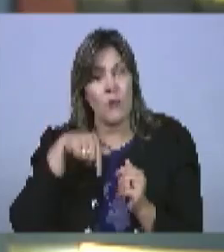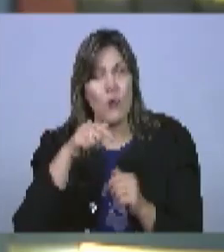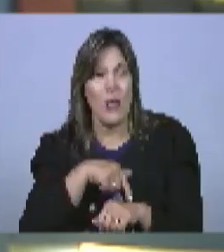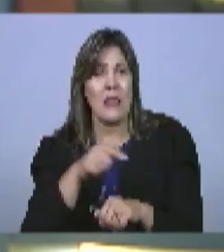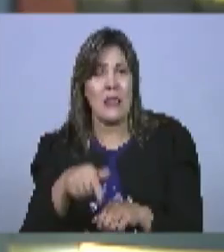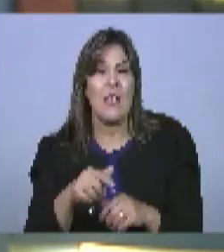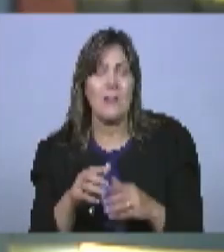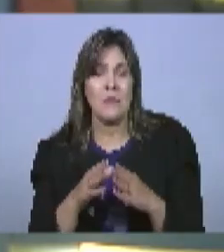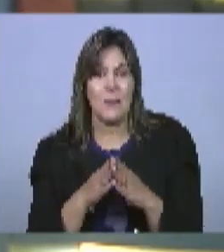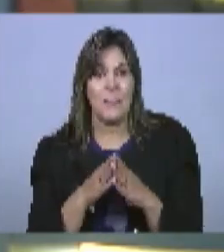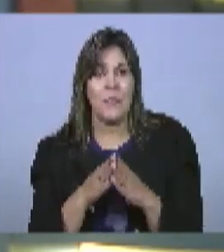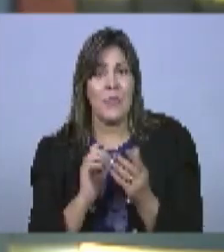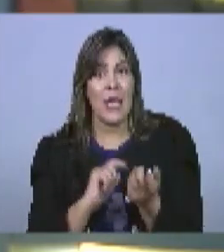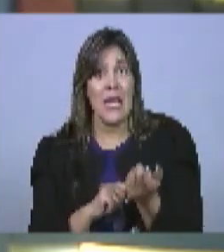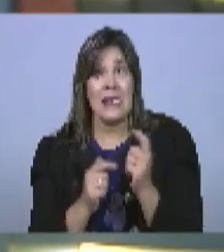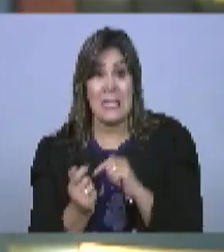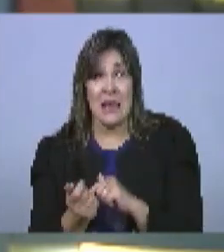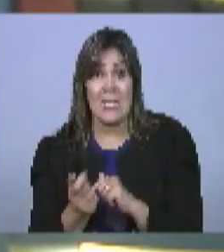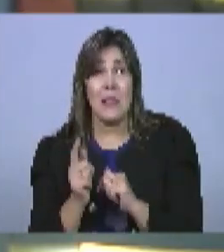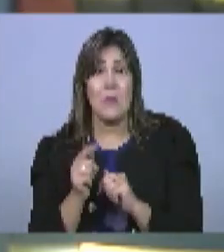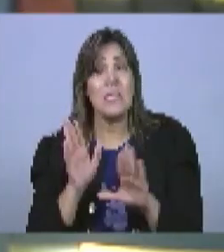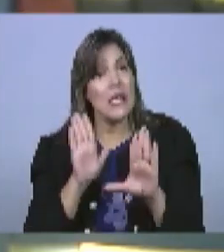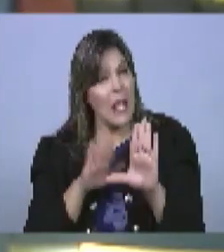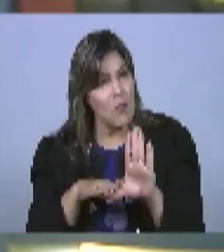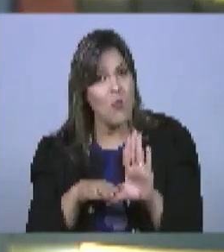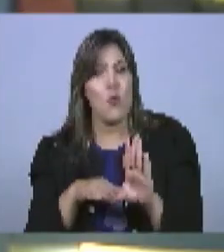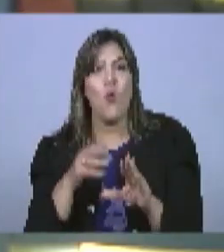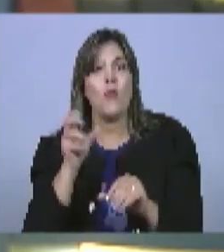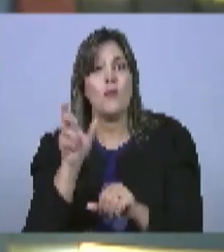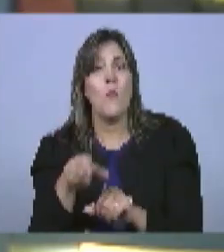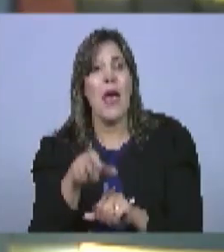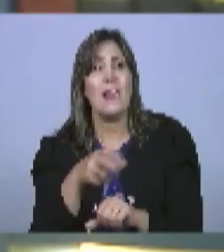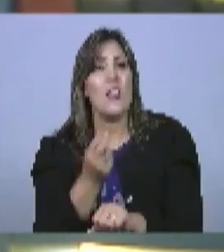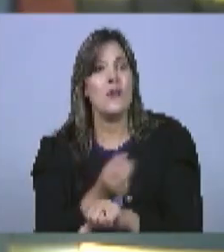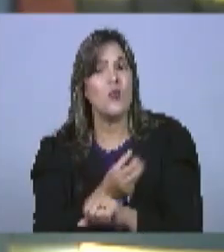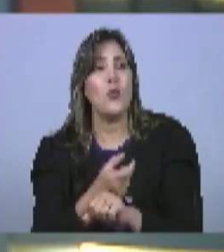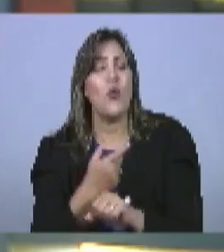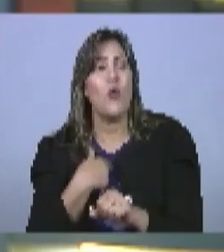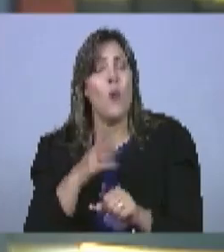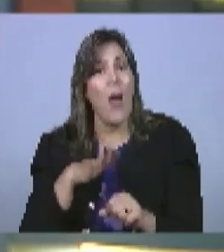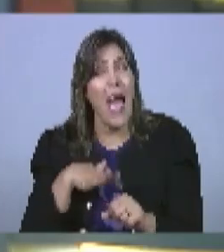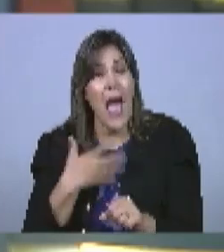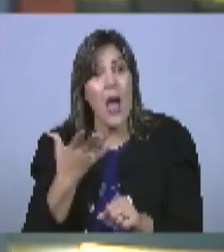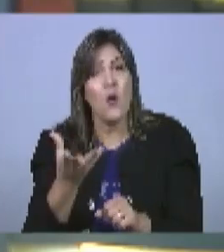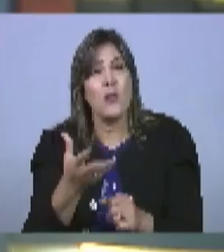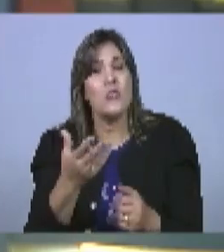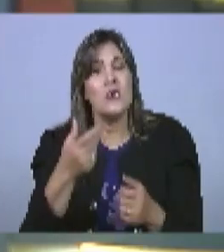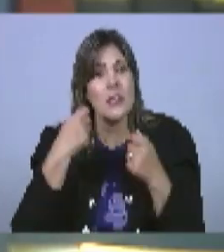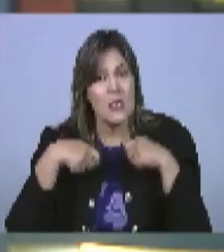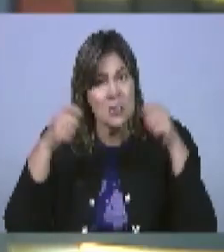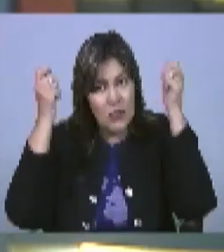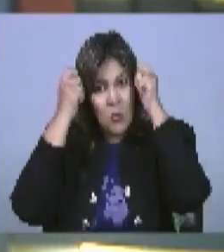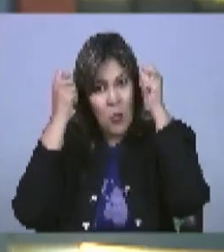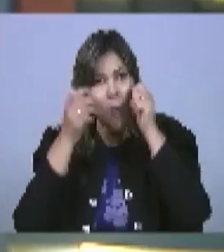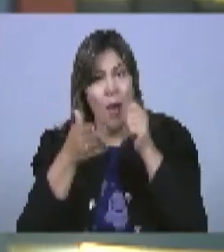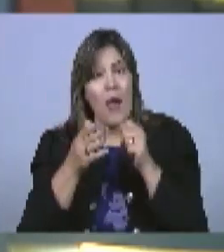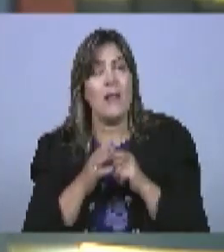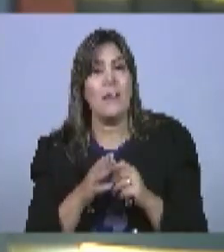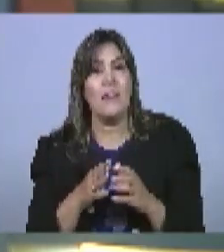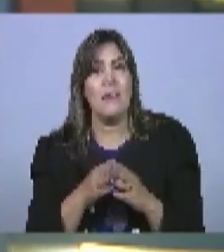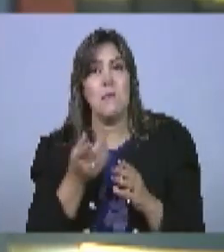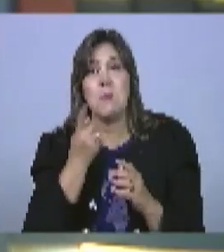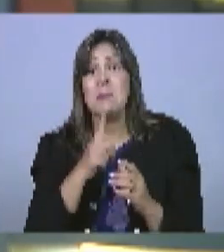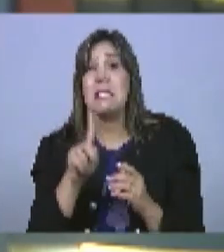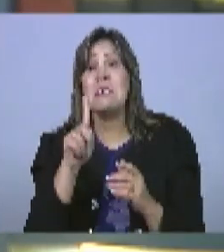الحين السيد المسيح بالفعل كان بيقعد مع خطاه وكان يسعى الى خلاص او توبه هؤلاء الخطاه